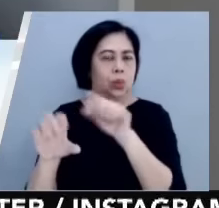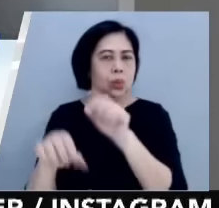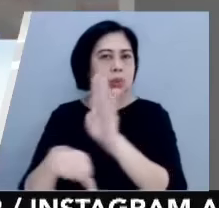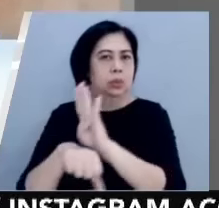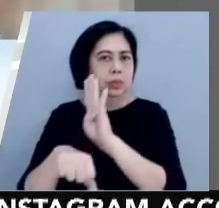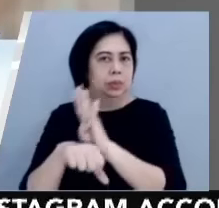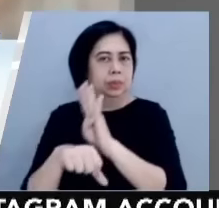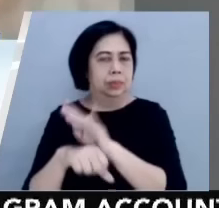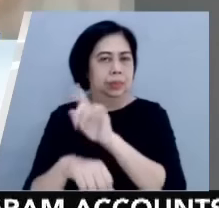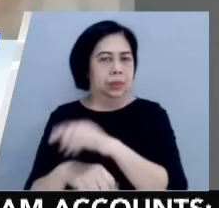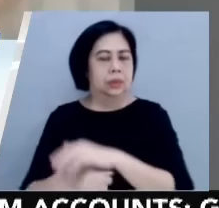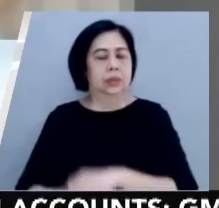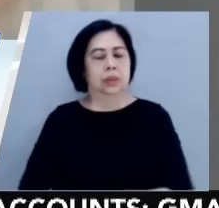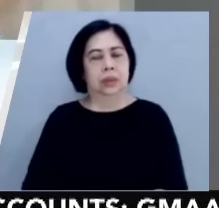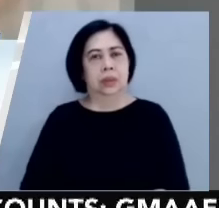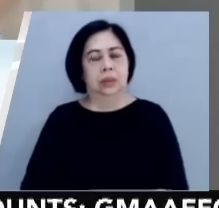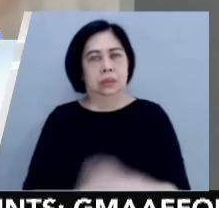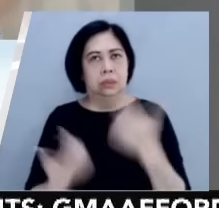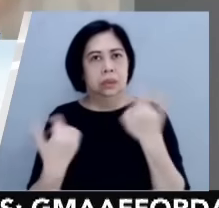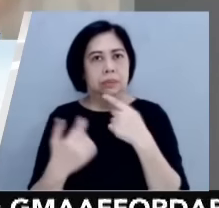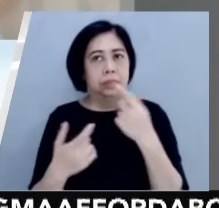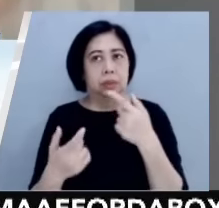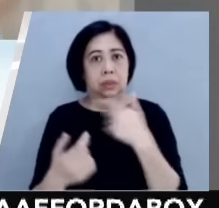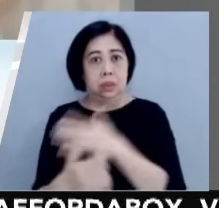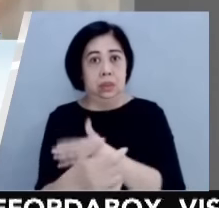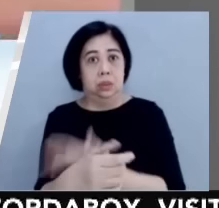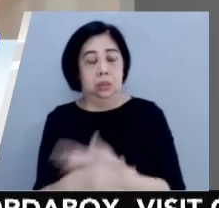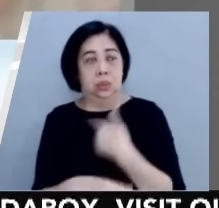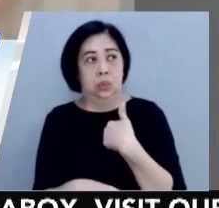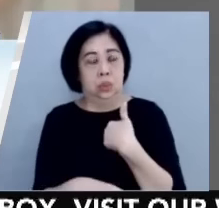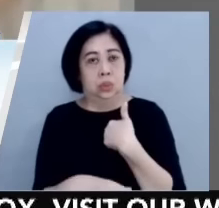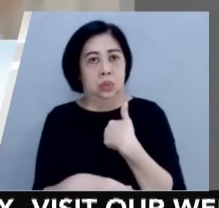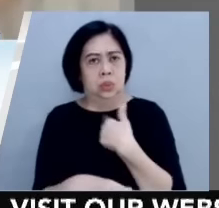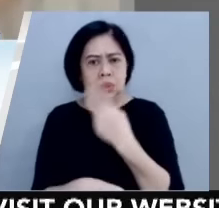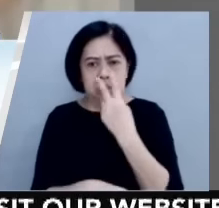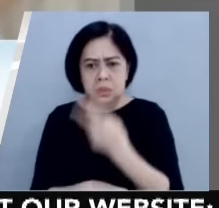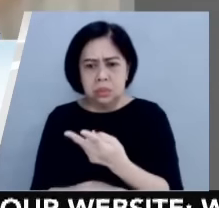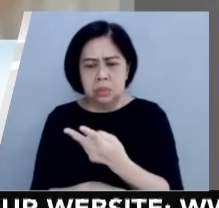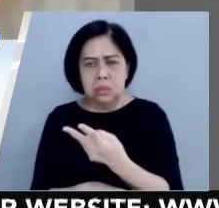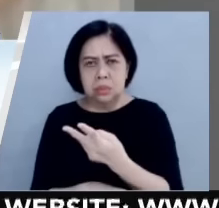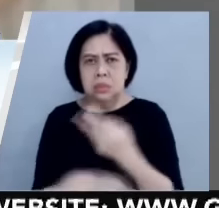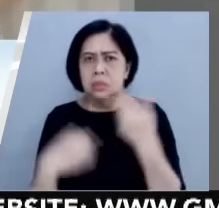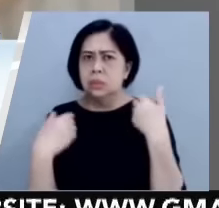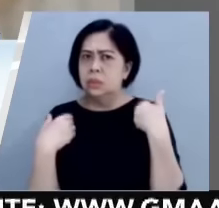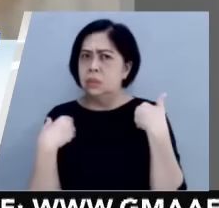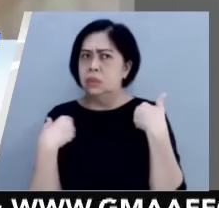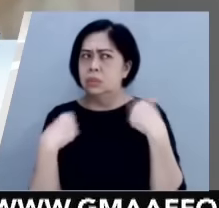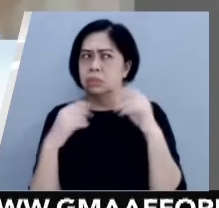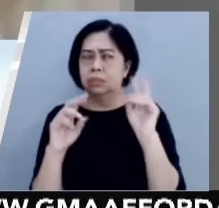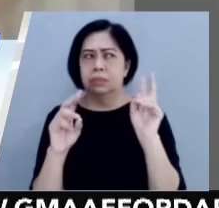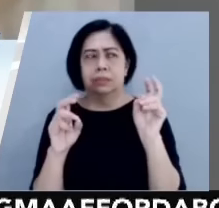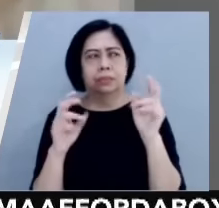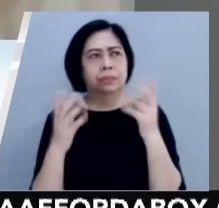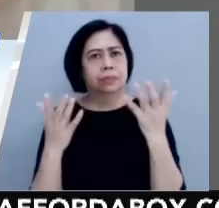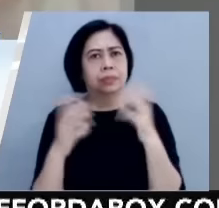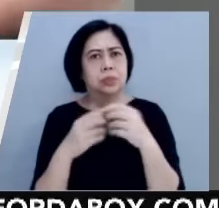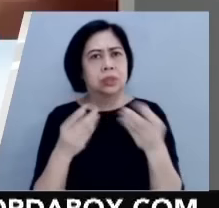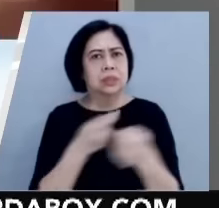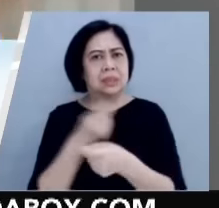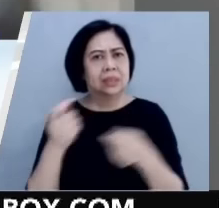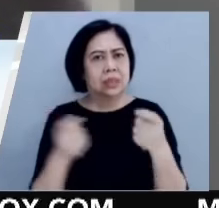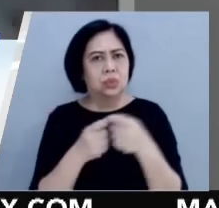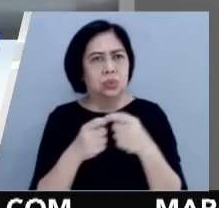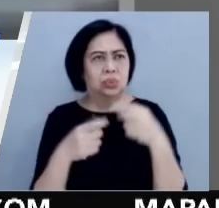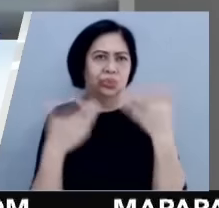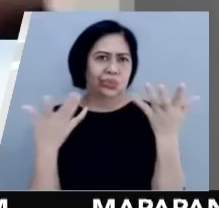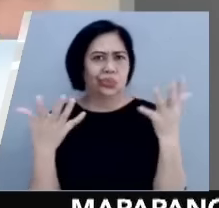pumapasok lahat. Pagising daw ng anak ko, nakita niya, meron siyang parang transaction chuchu-chuchu ganyan